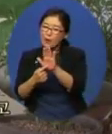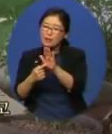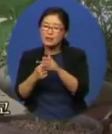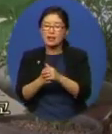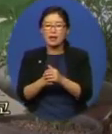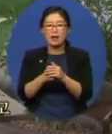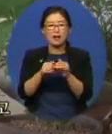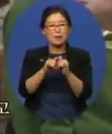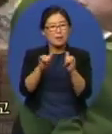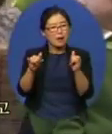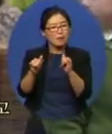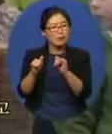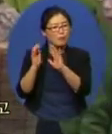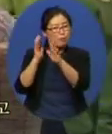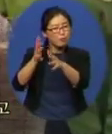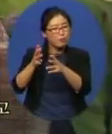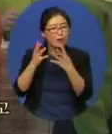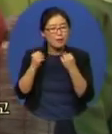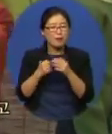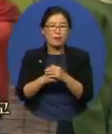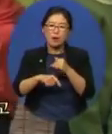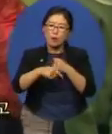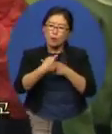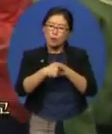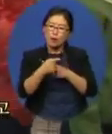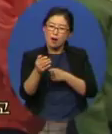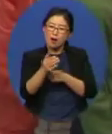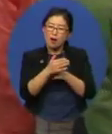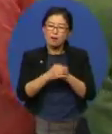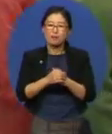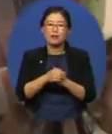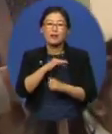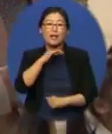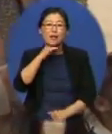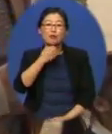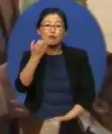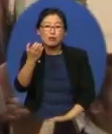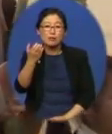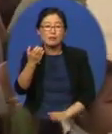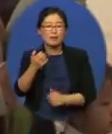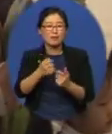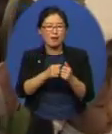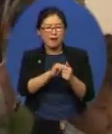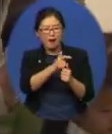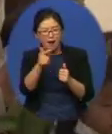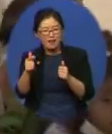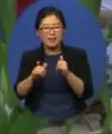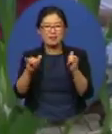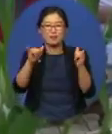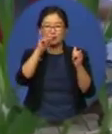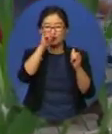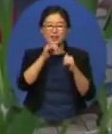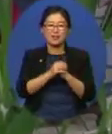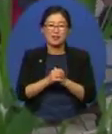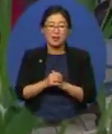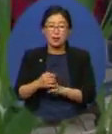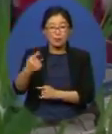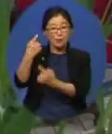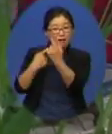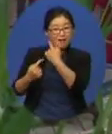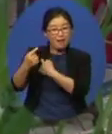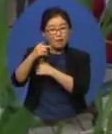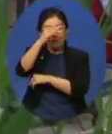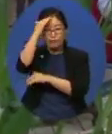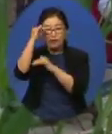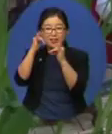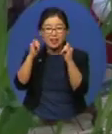초등학생서부터 한 90대 되시는 할아버지도 계셨고 그랬는데 여기 와가지고 굉장히 행복한 느낌을 다